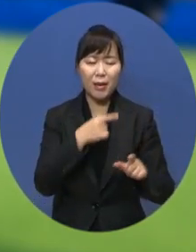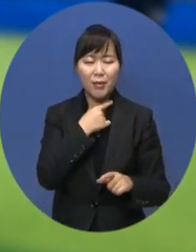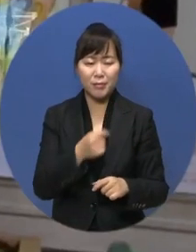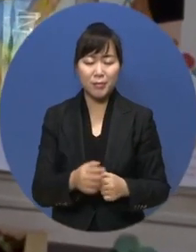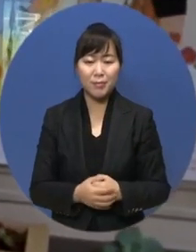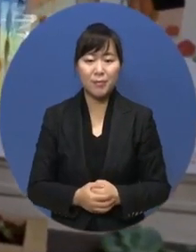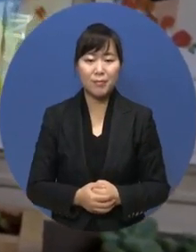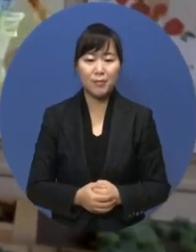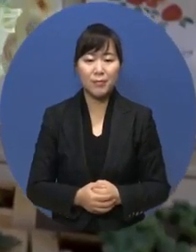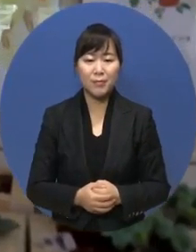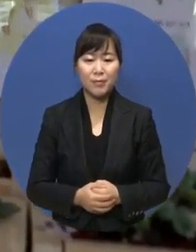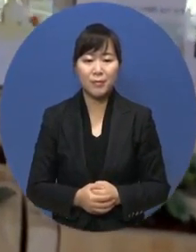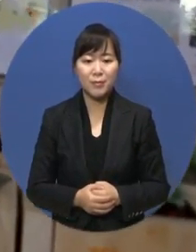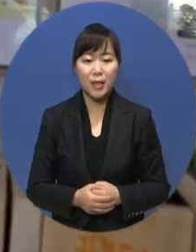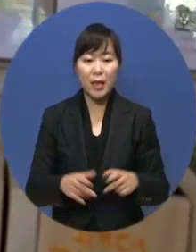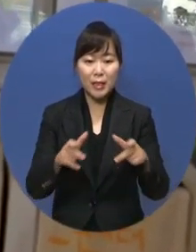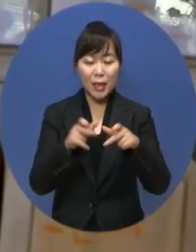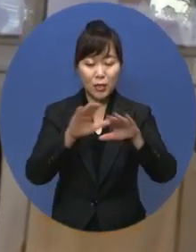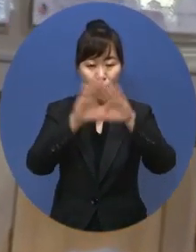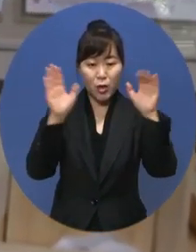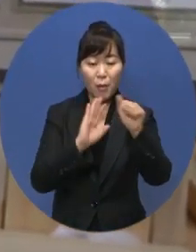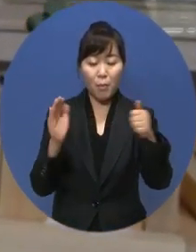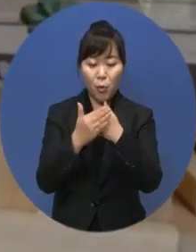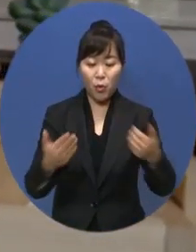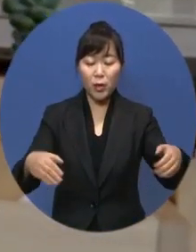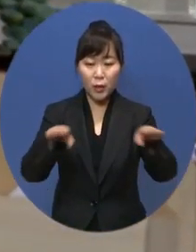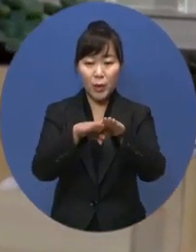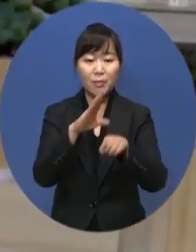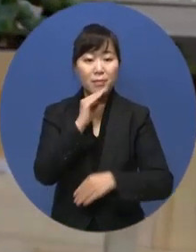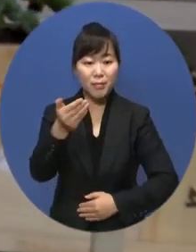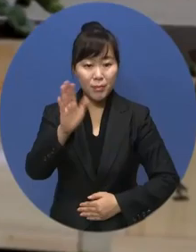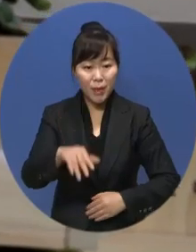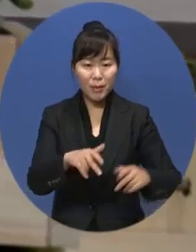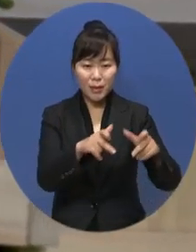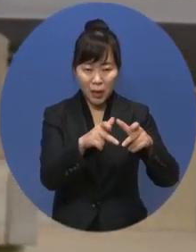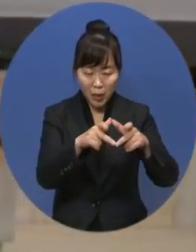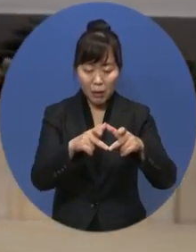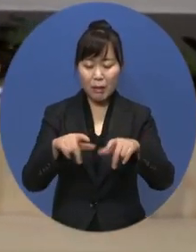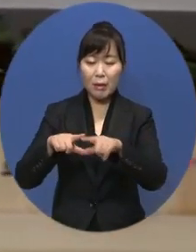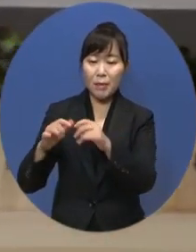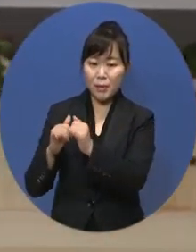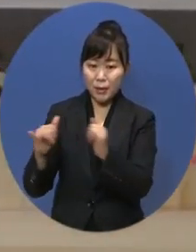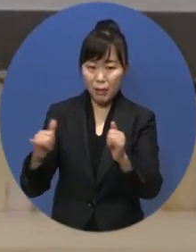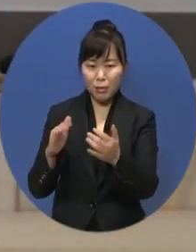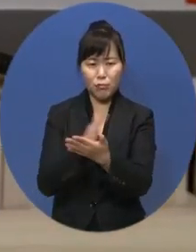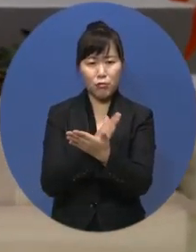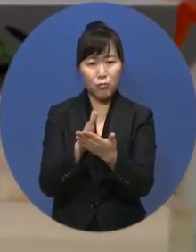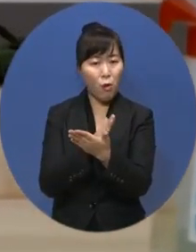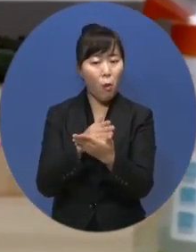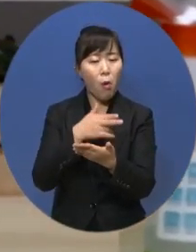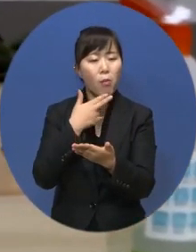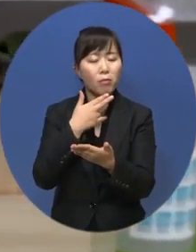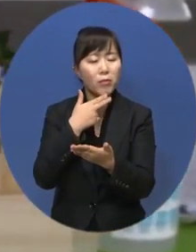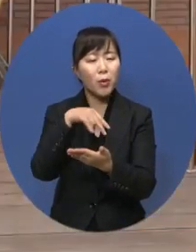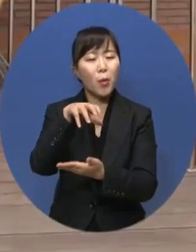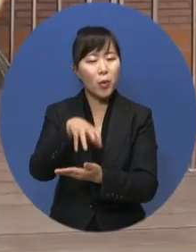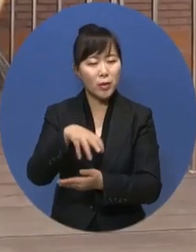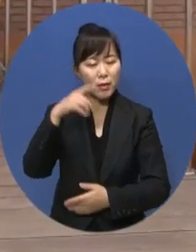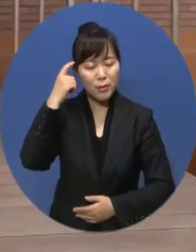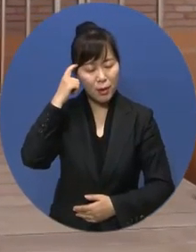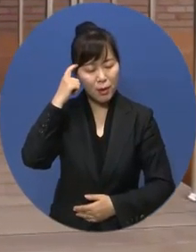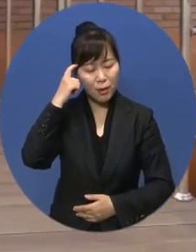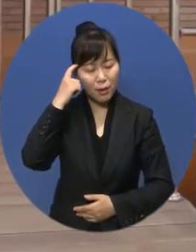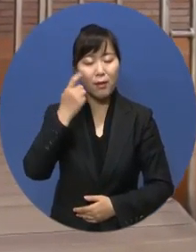있습니다. 장애인 주간 보호시설이지만 장애와 비장애의 구분선이 느껴지지 않는 곳이라